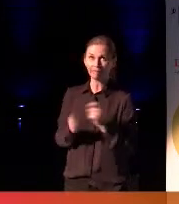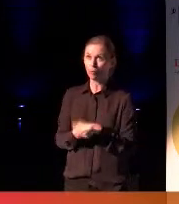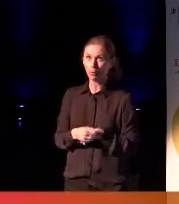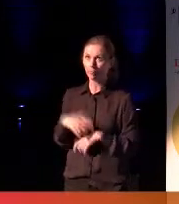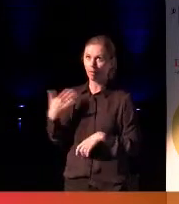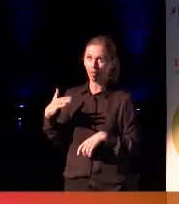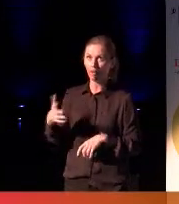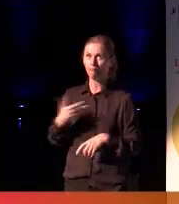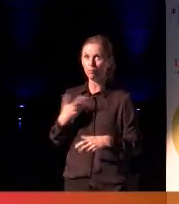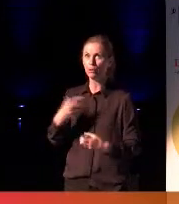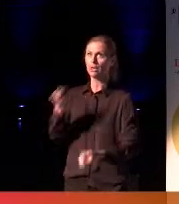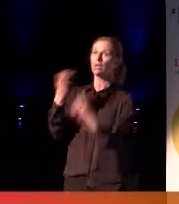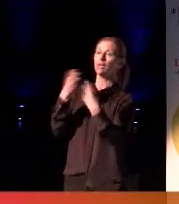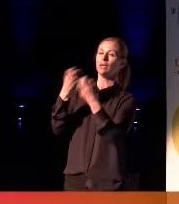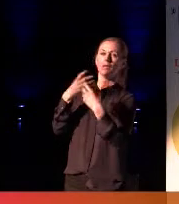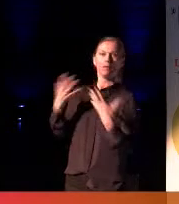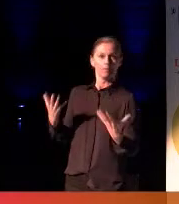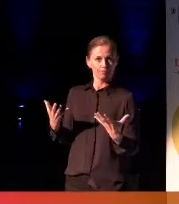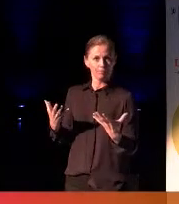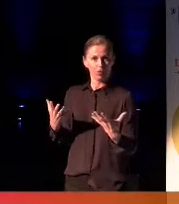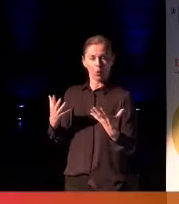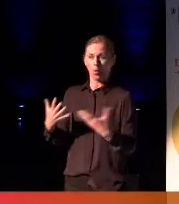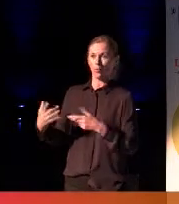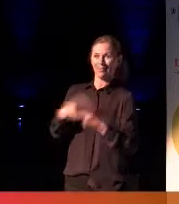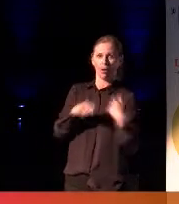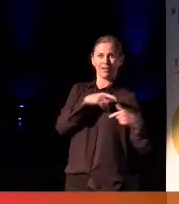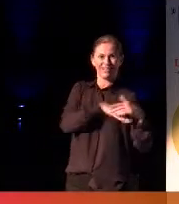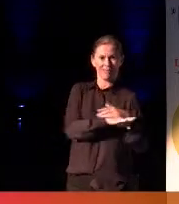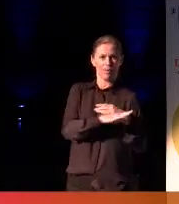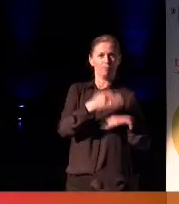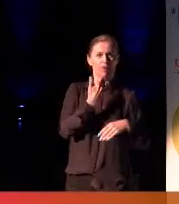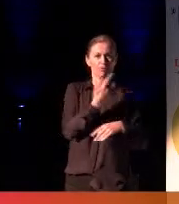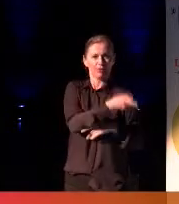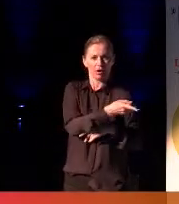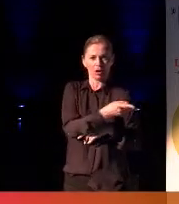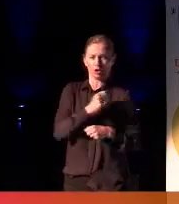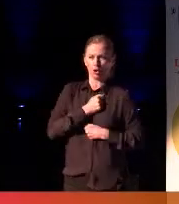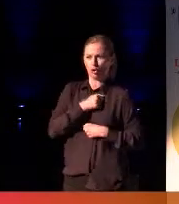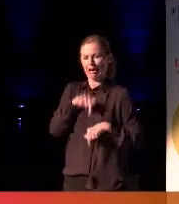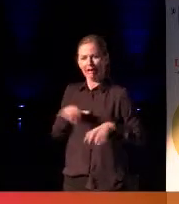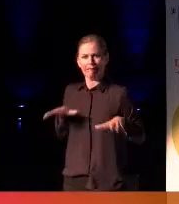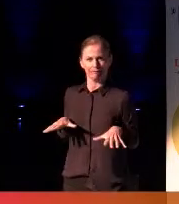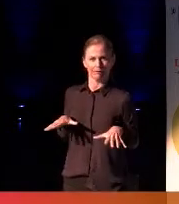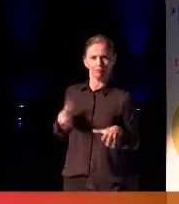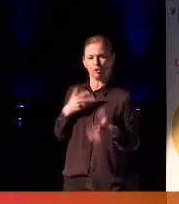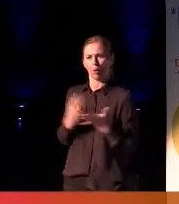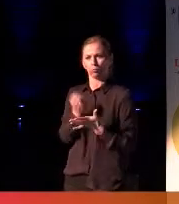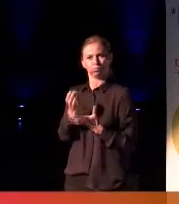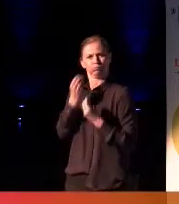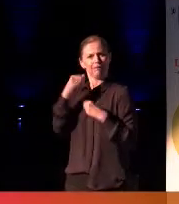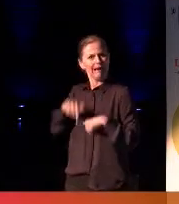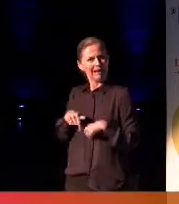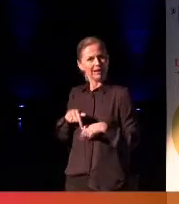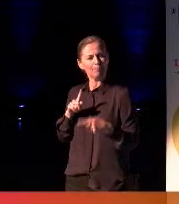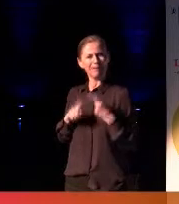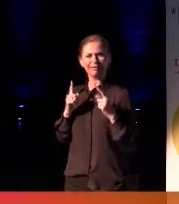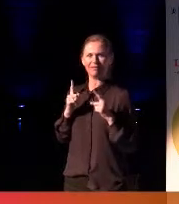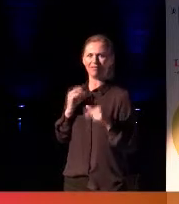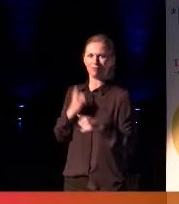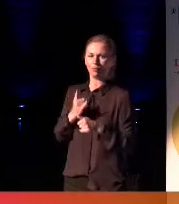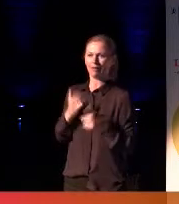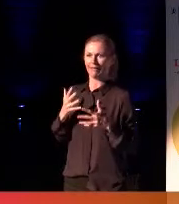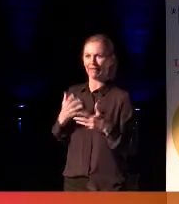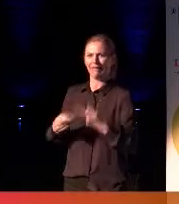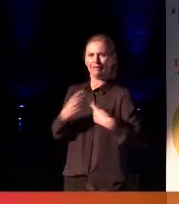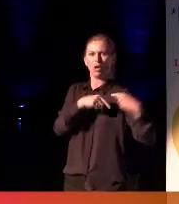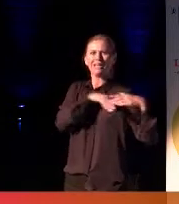litt overveldende. Det å komme, vi skal tilbake nå på mandag. Her det godt og trygt å være. Vi får mye, mye nyttig med oss. Men så skal vi faktisk tilbake og